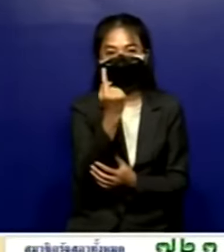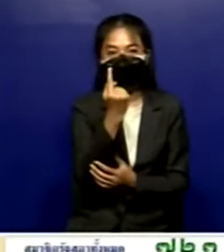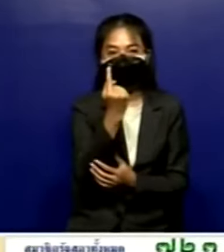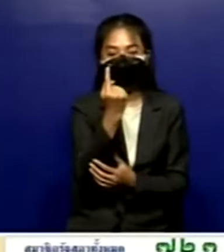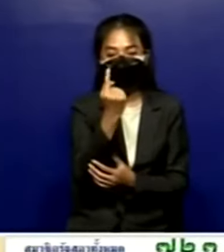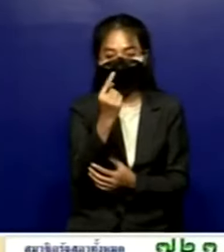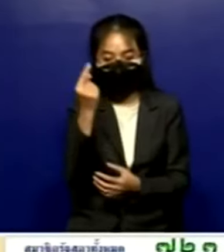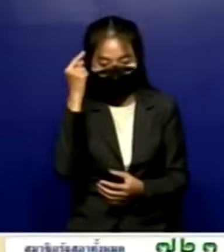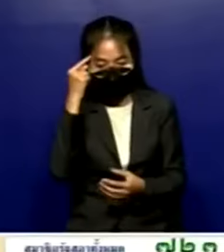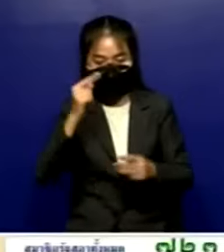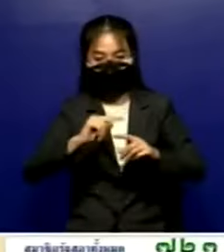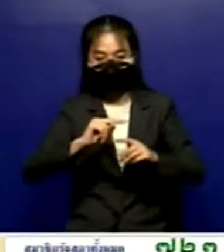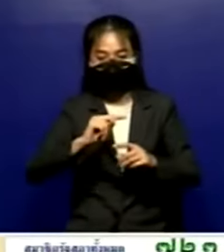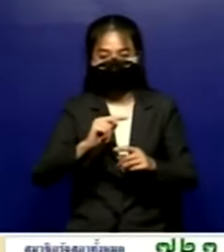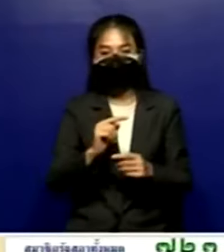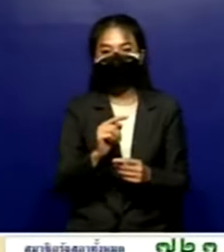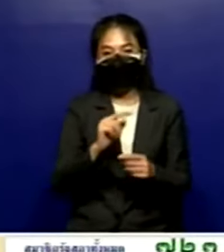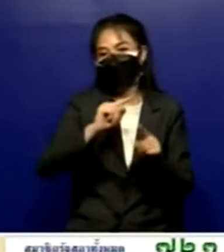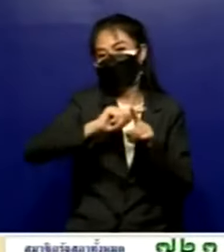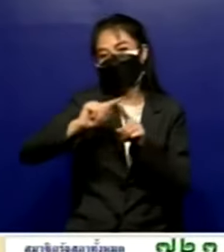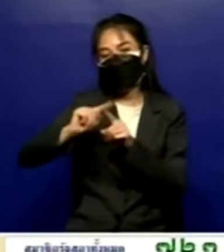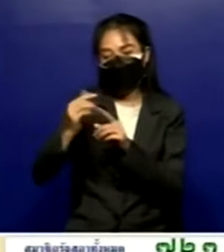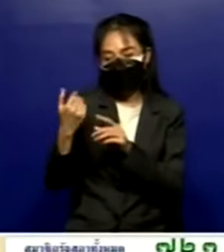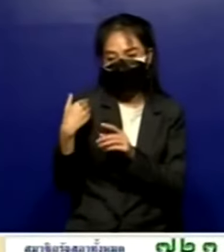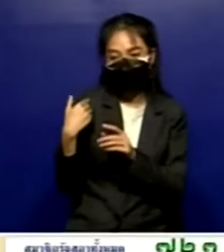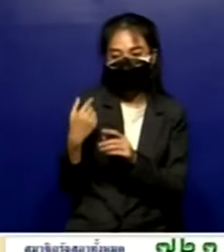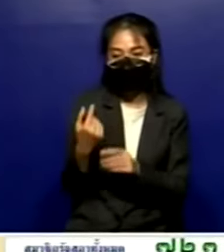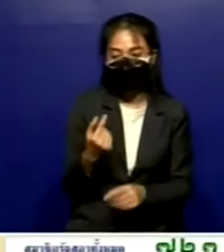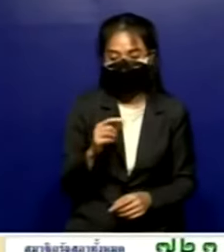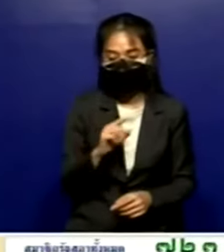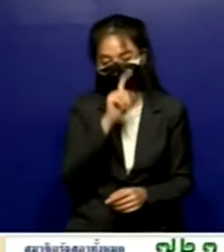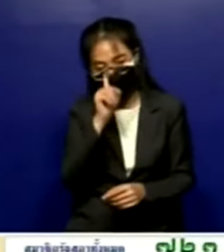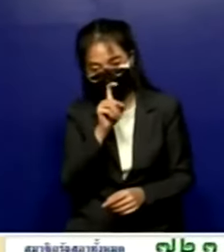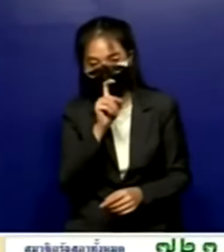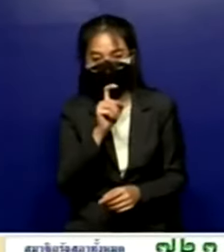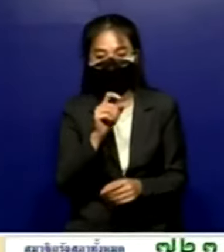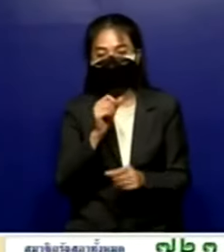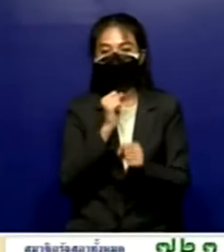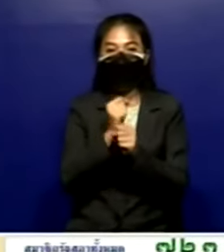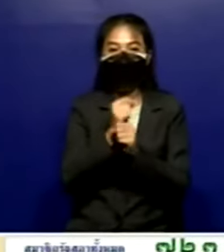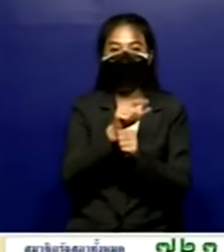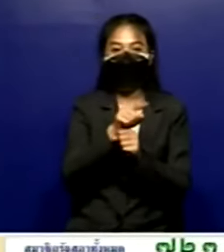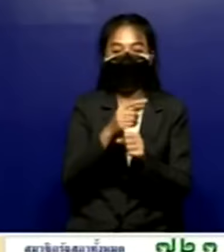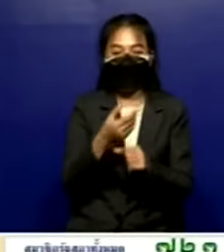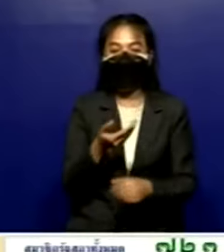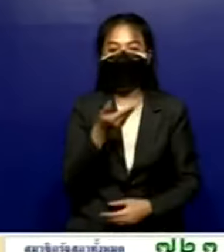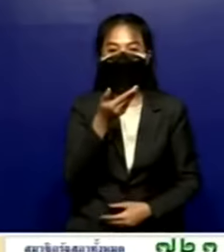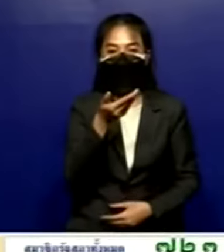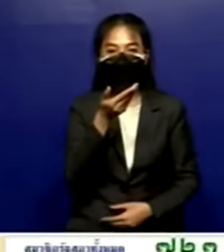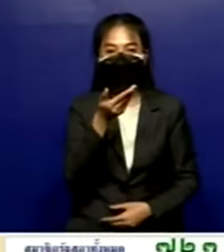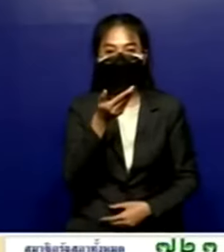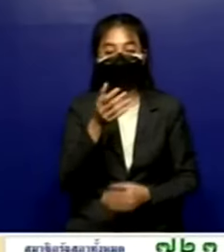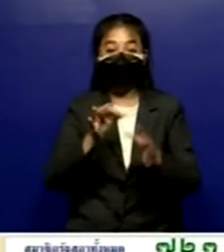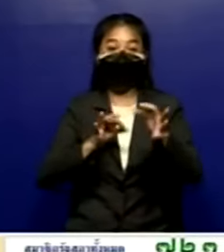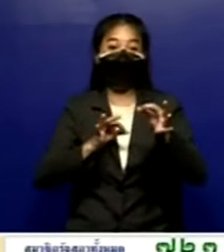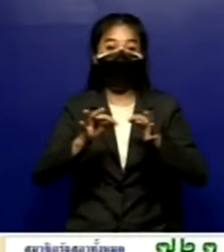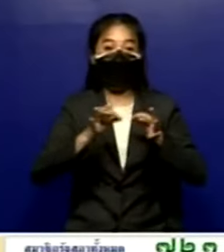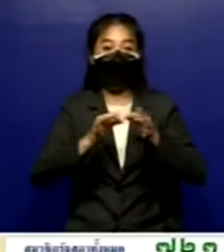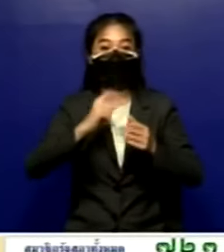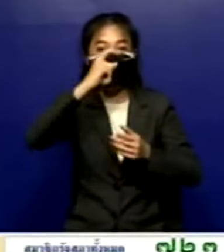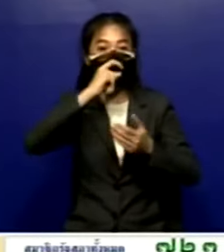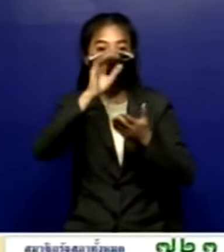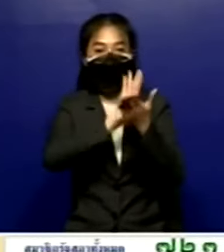ะครับแล้วก็อีกหลายท่านนะครับผมขออนุญาตชี้แจงแบบนี้นะครับว่าประเทศไทยนับตั้งแต่เราเปลี่ยนแปลงการป